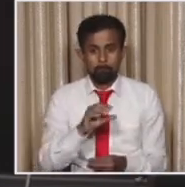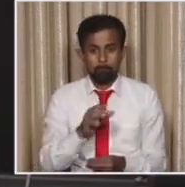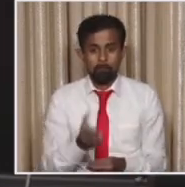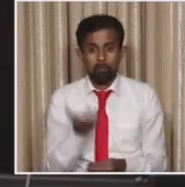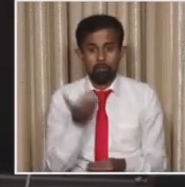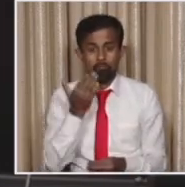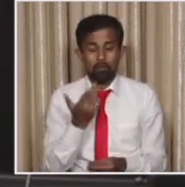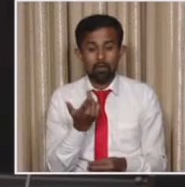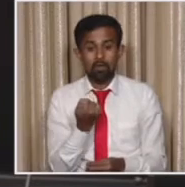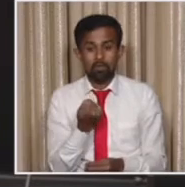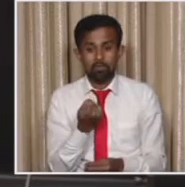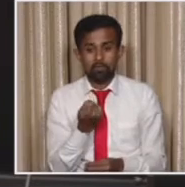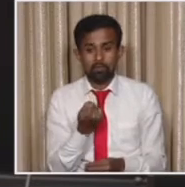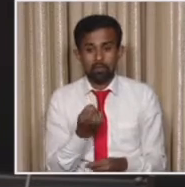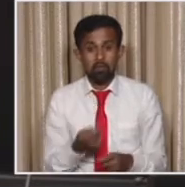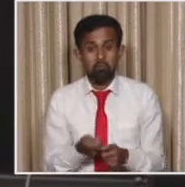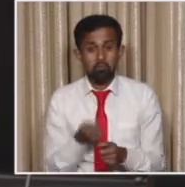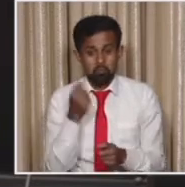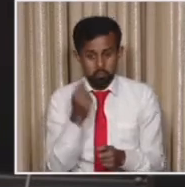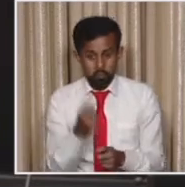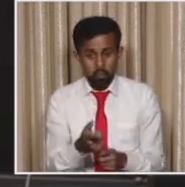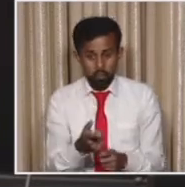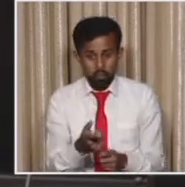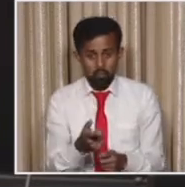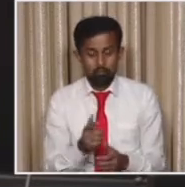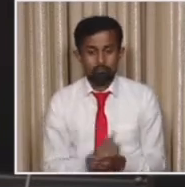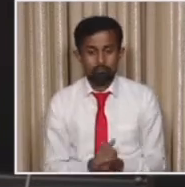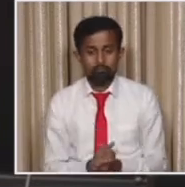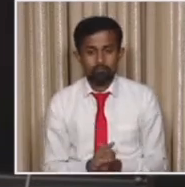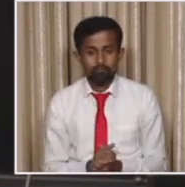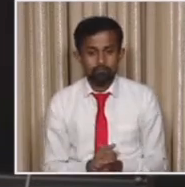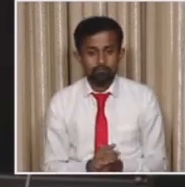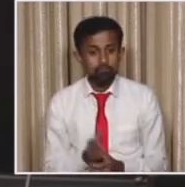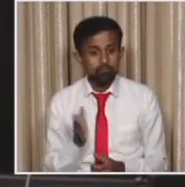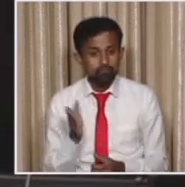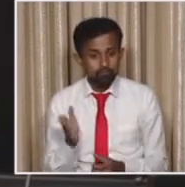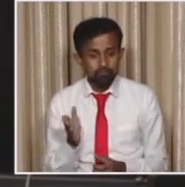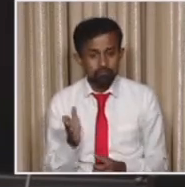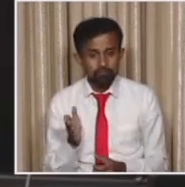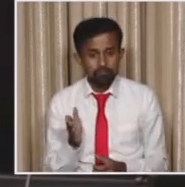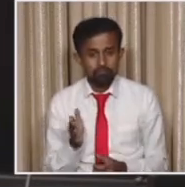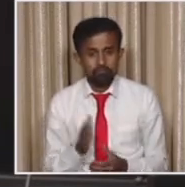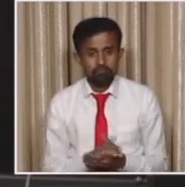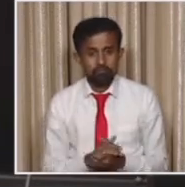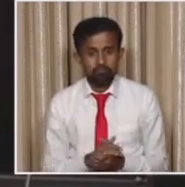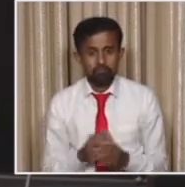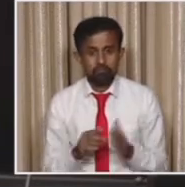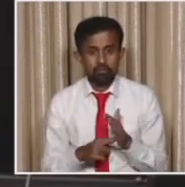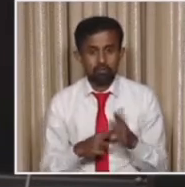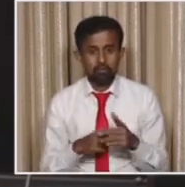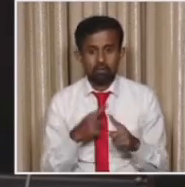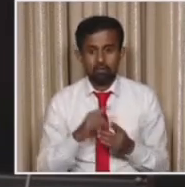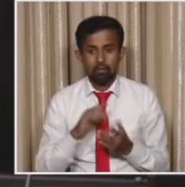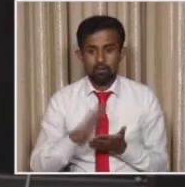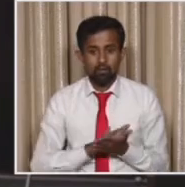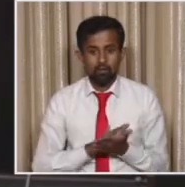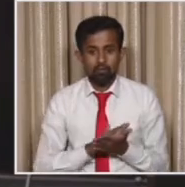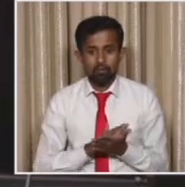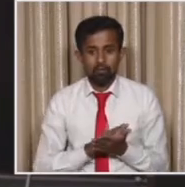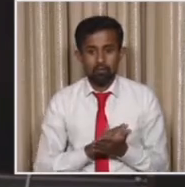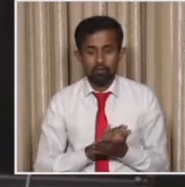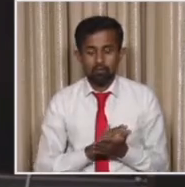අධික මිලක් ඒකට ගෙවන්න අවශ්‍යයි. ඒ වගේ මේකෙදි ගරු නියෝජ්‍ය කතානායකතුමනි බදු සහන තිබුණාට බදු නැත්තේ